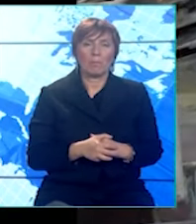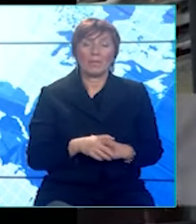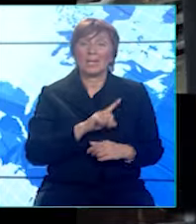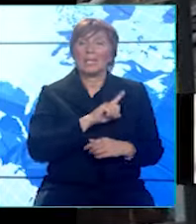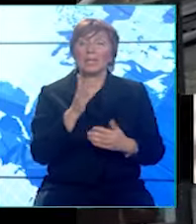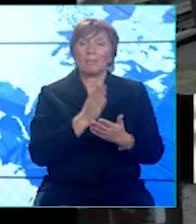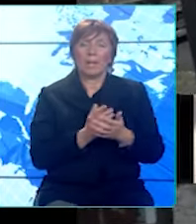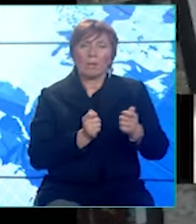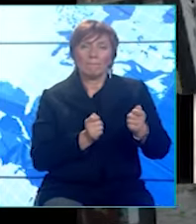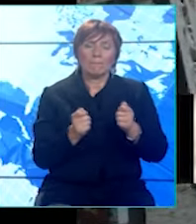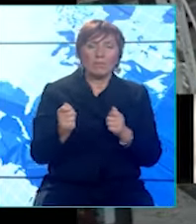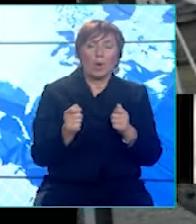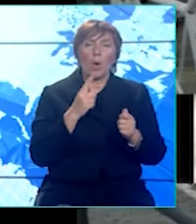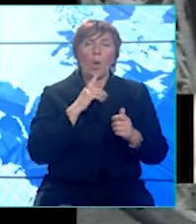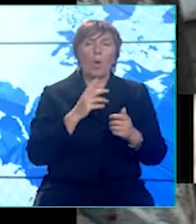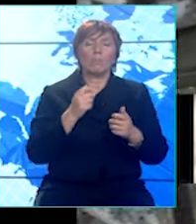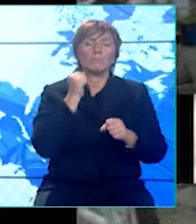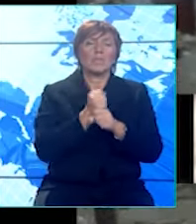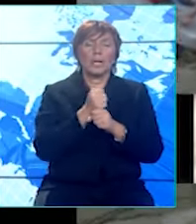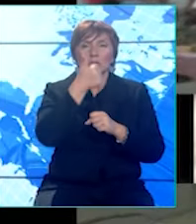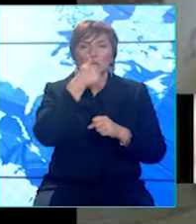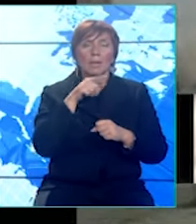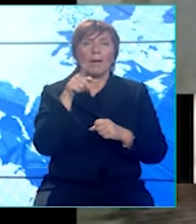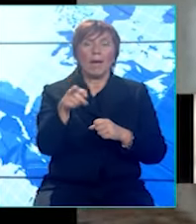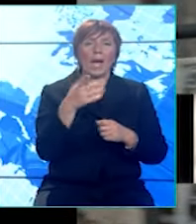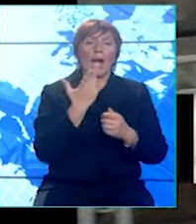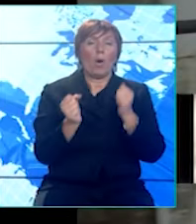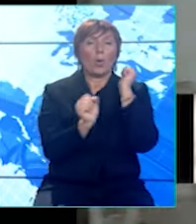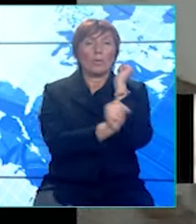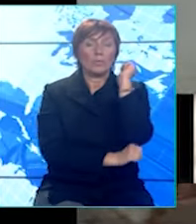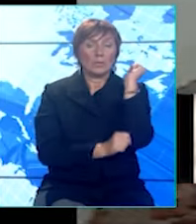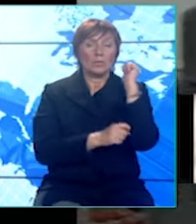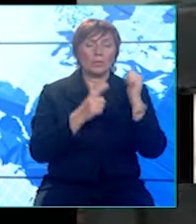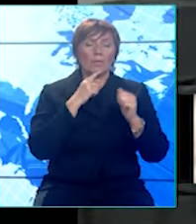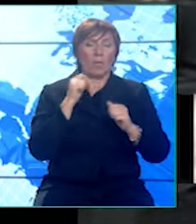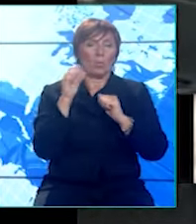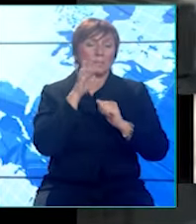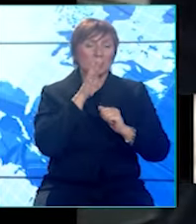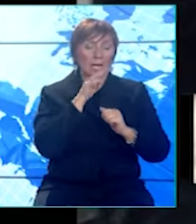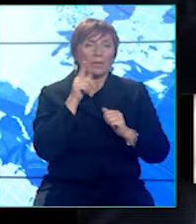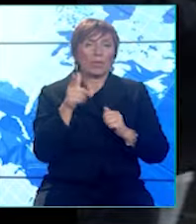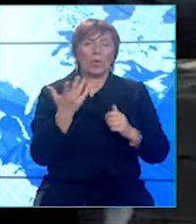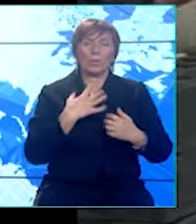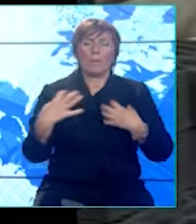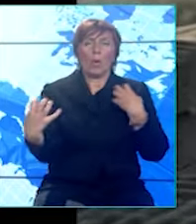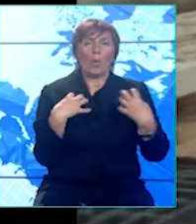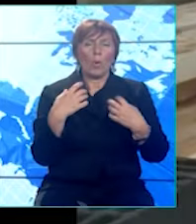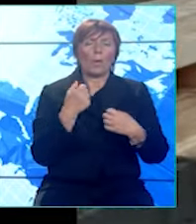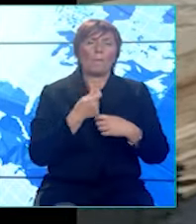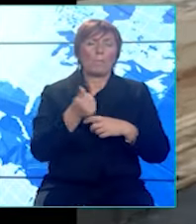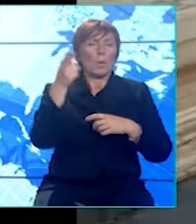Nije bilo dvojbe o profesionalnom opredjeljenju Harisa Burine. Još kao student Akademije scenskih umjetnosti u Sarajevu ostvario je uloge u